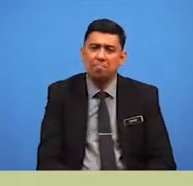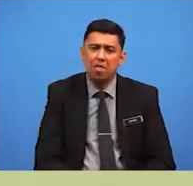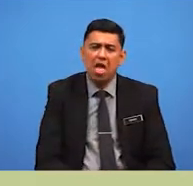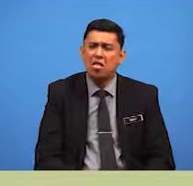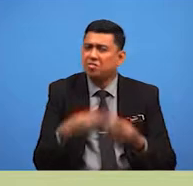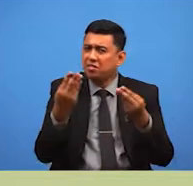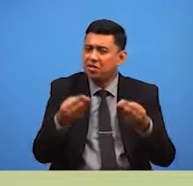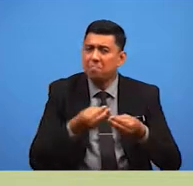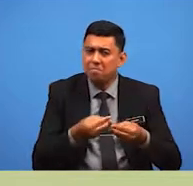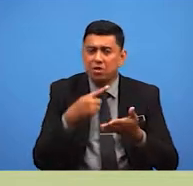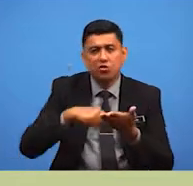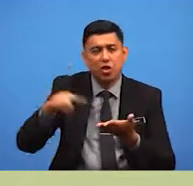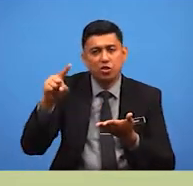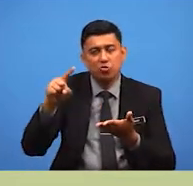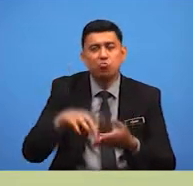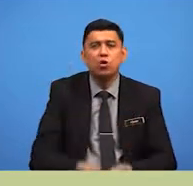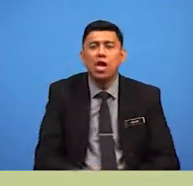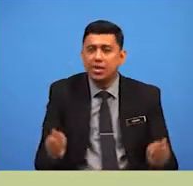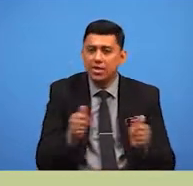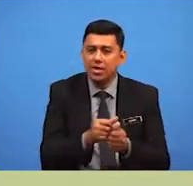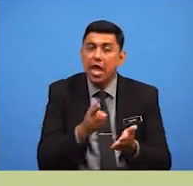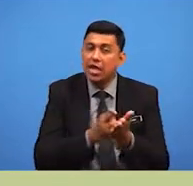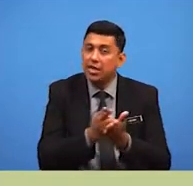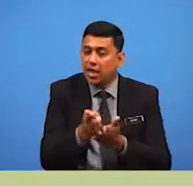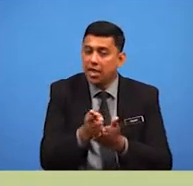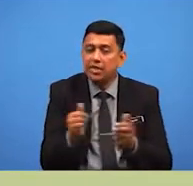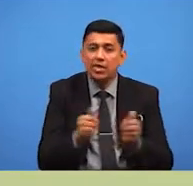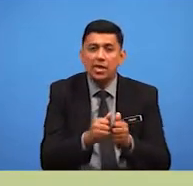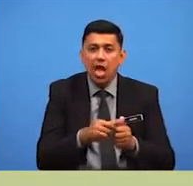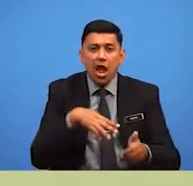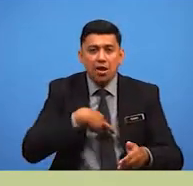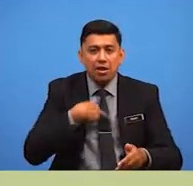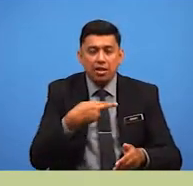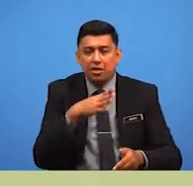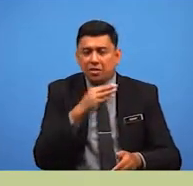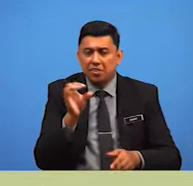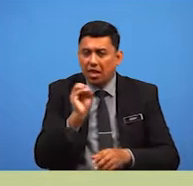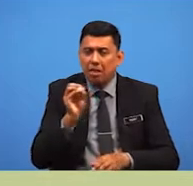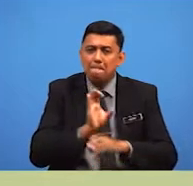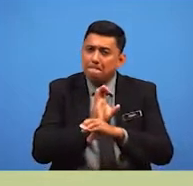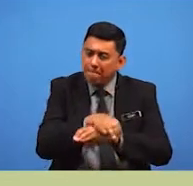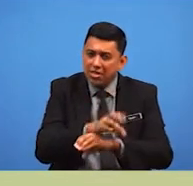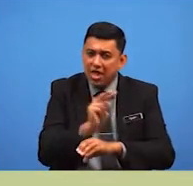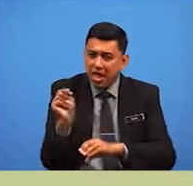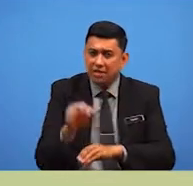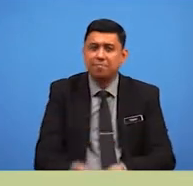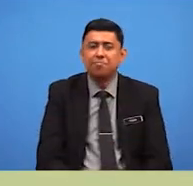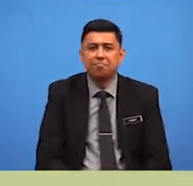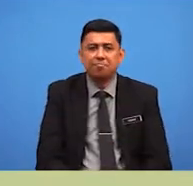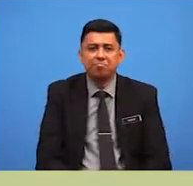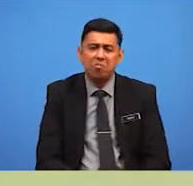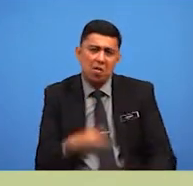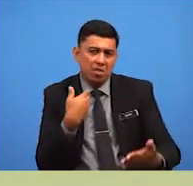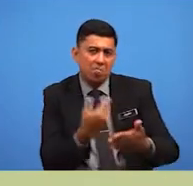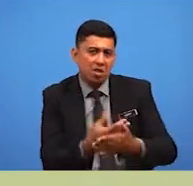menerima sesuatu dengan ikhlas dan rela tanpa paksaan. Pengarang menyampaikan